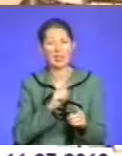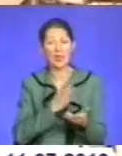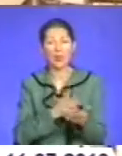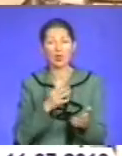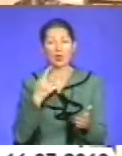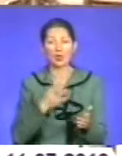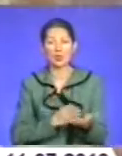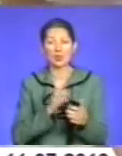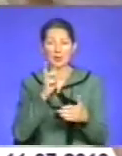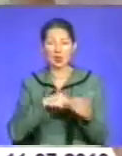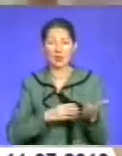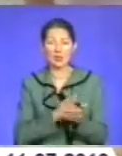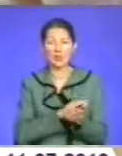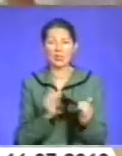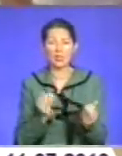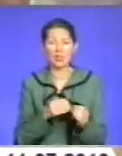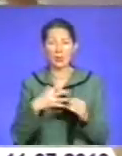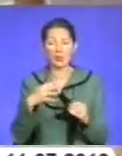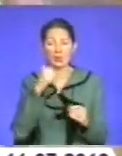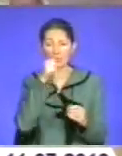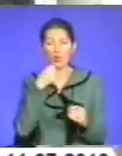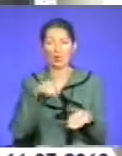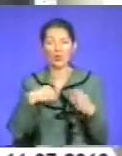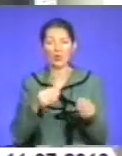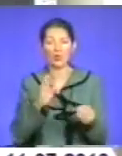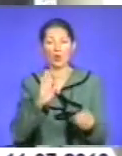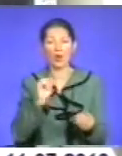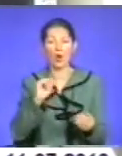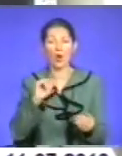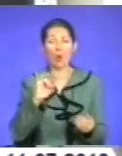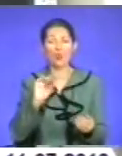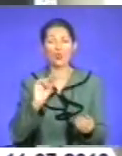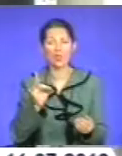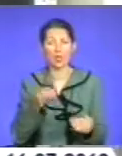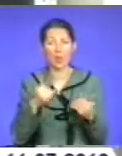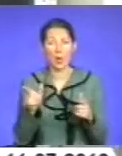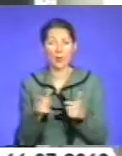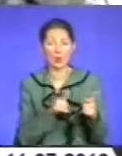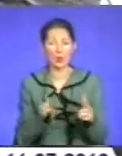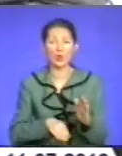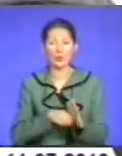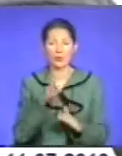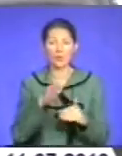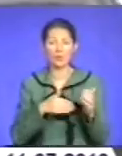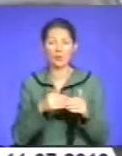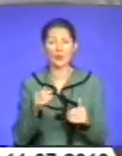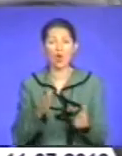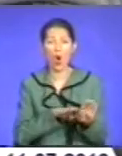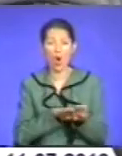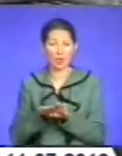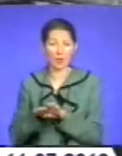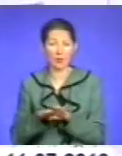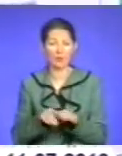менше 15 років, видано ваучери для перепідготовки чи підвищення освітньо-кваліфікаційного рівня. Відповідно до